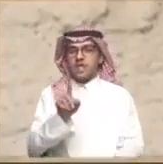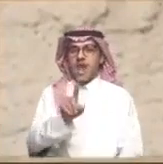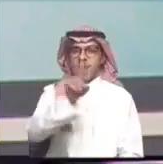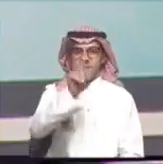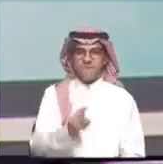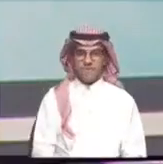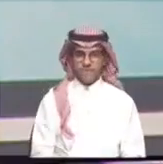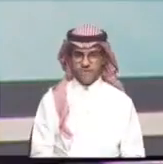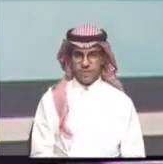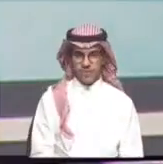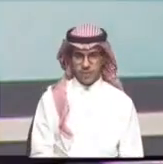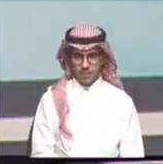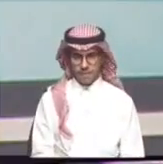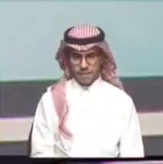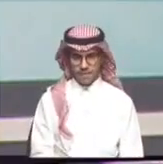18000 فرد.